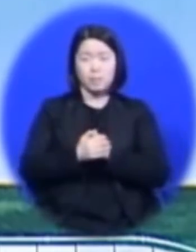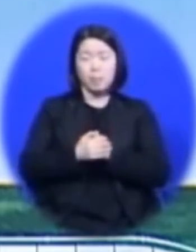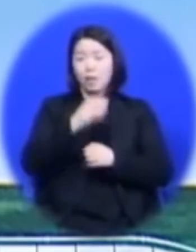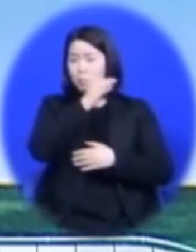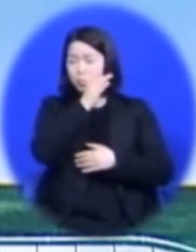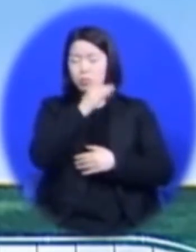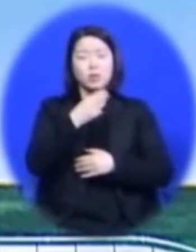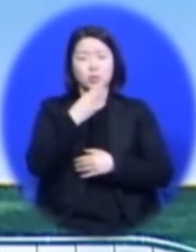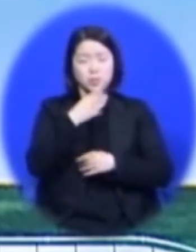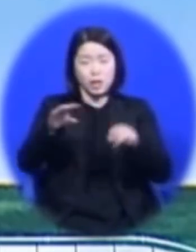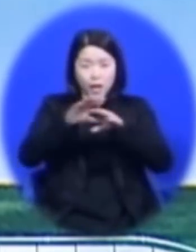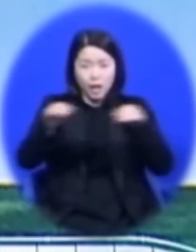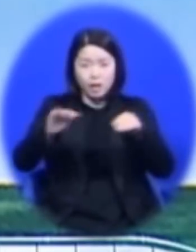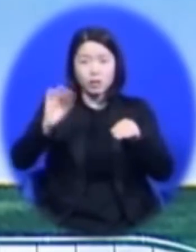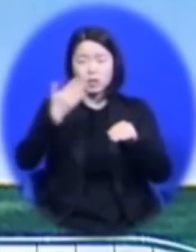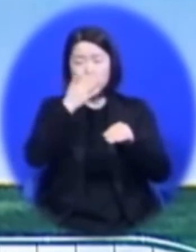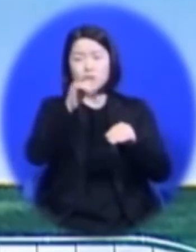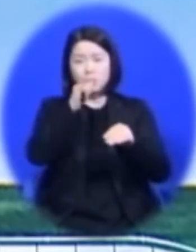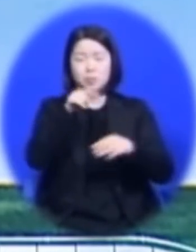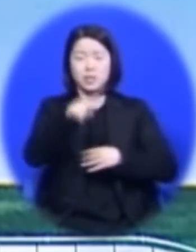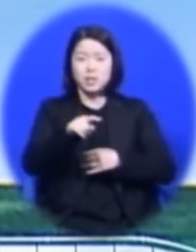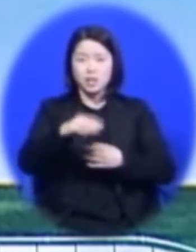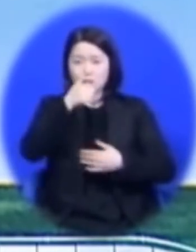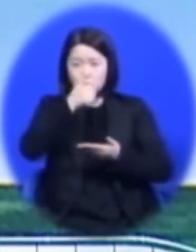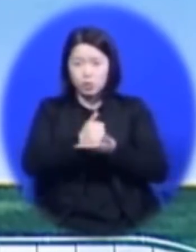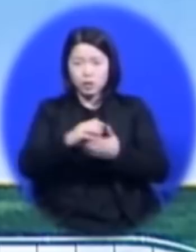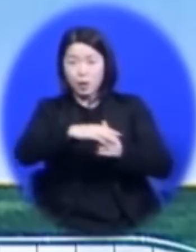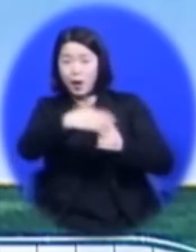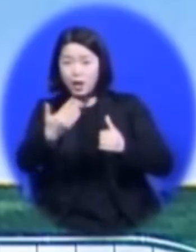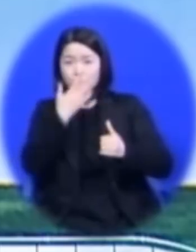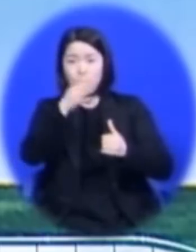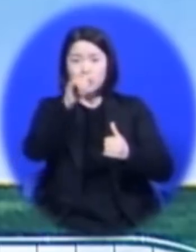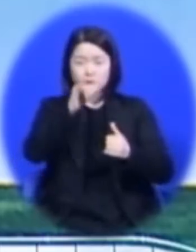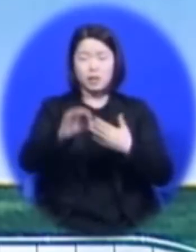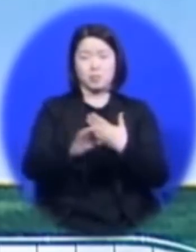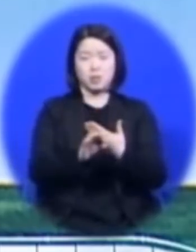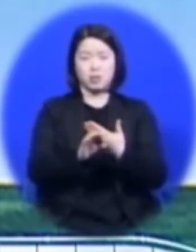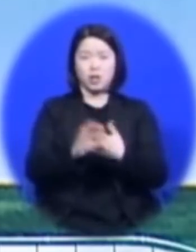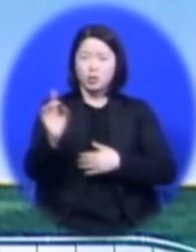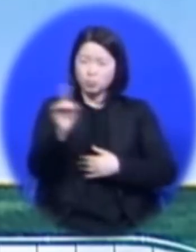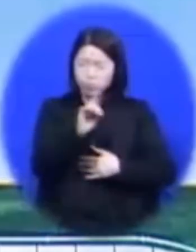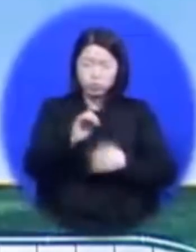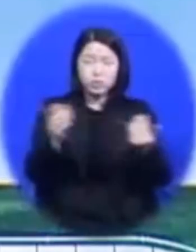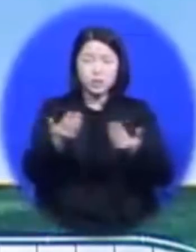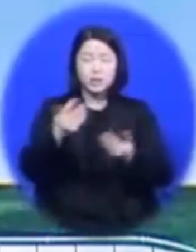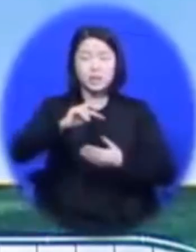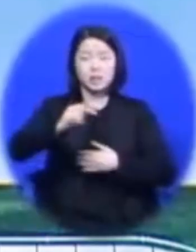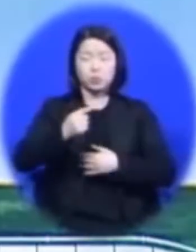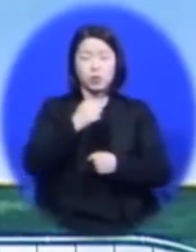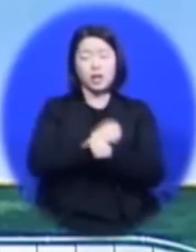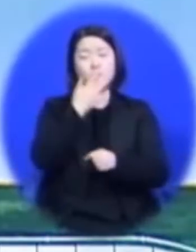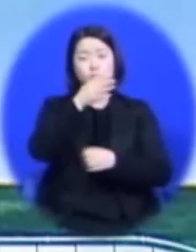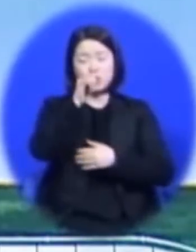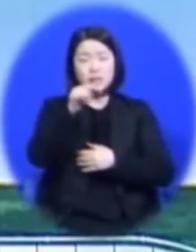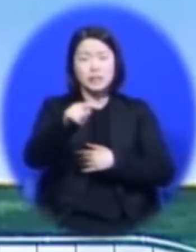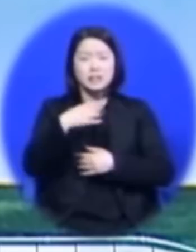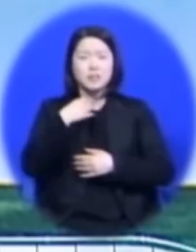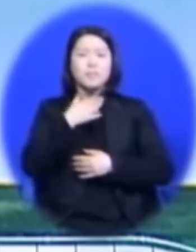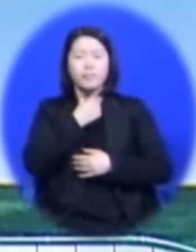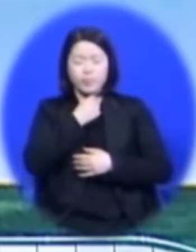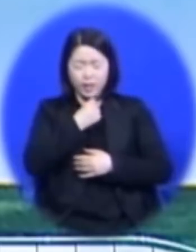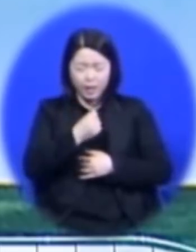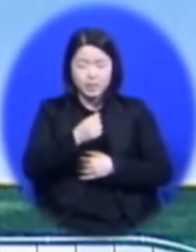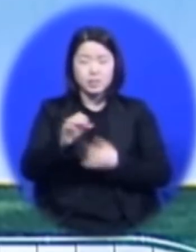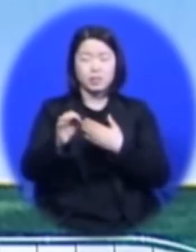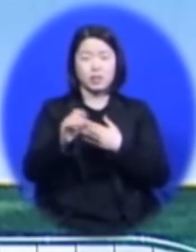있다면 하니 죄를 벗어 버릴 수만 있다면 무슨 일이라도 할 수 있을 것 같은 그 간절함이 어디서 온